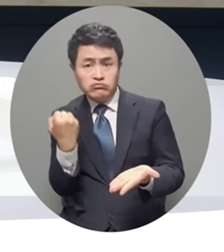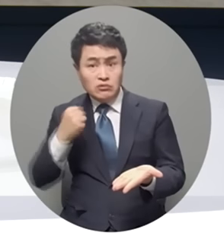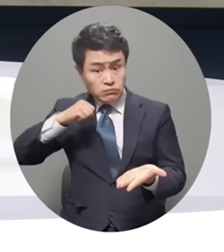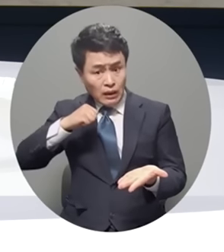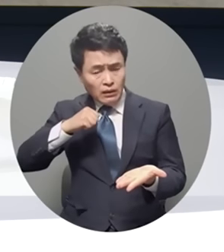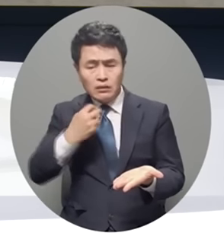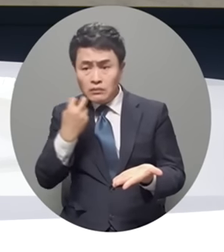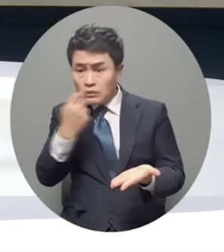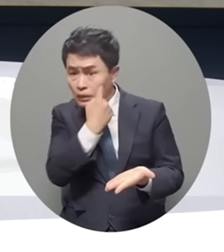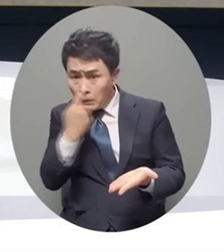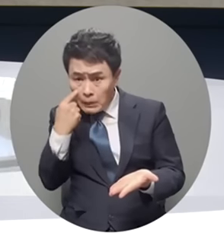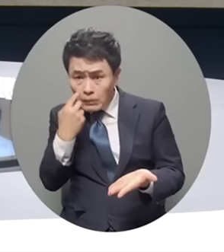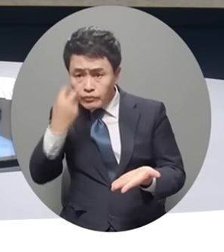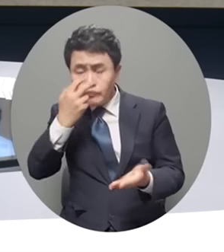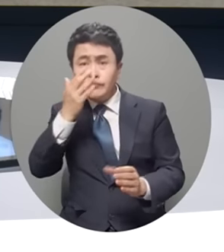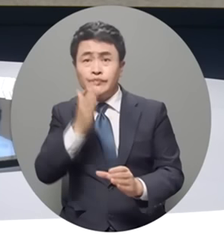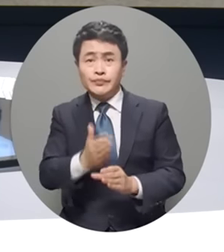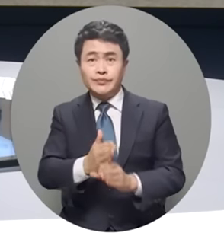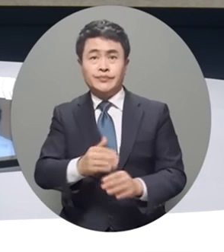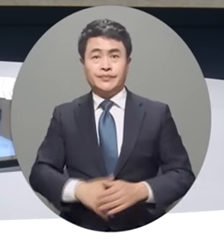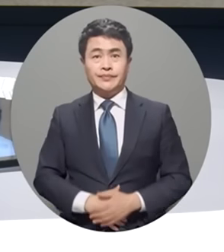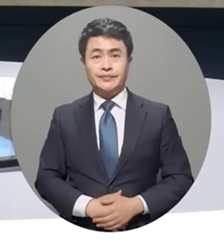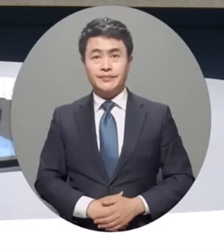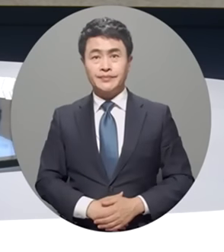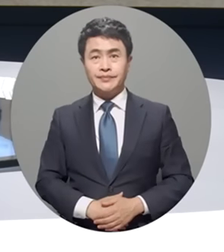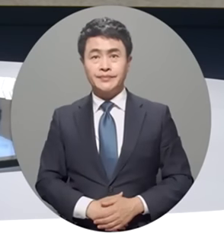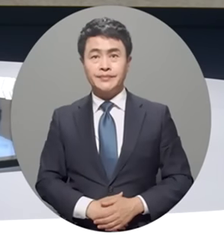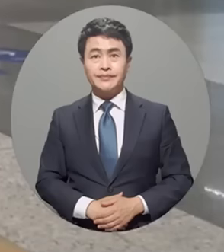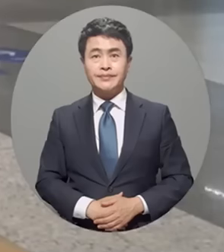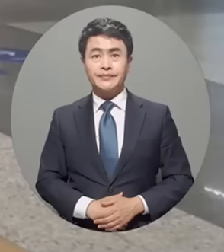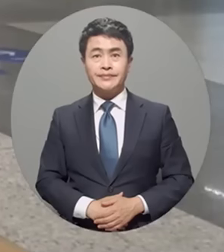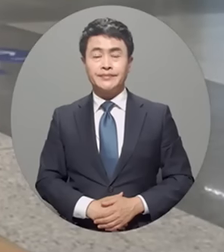착수했습니다. 주말 사건 사고 류현중 기자입니다.